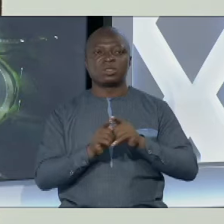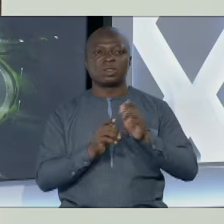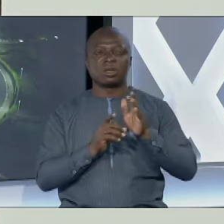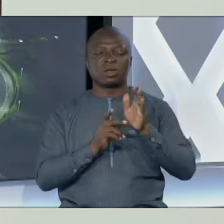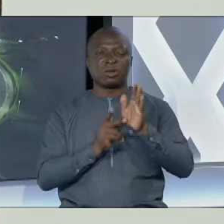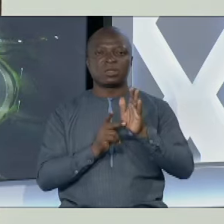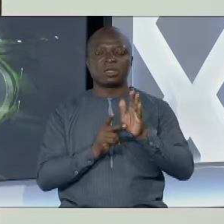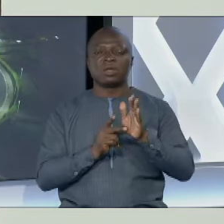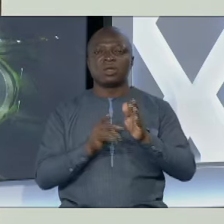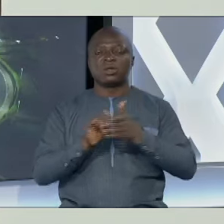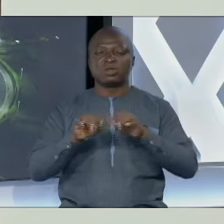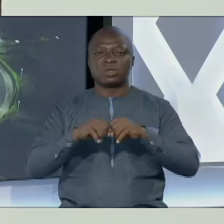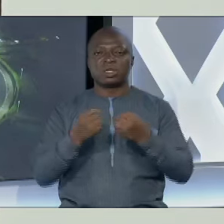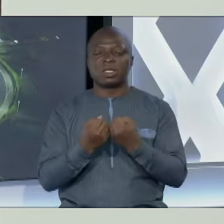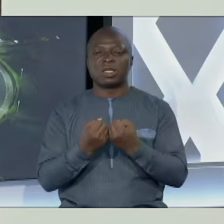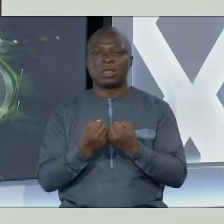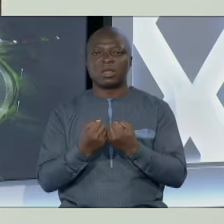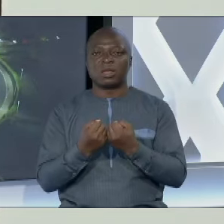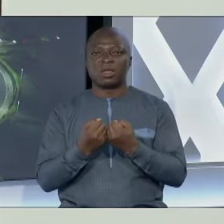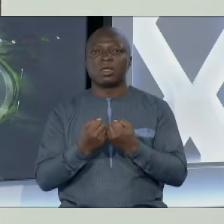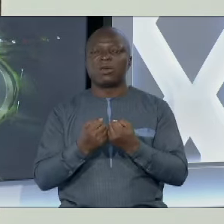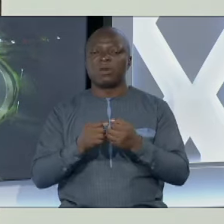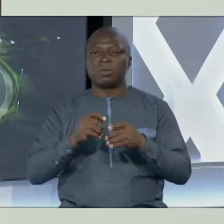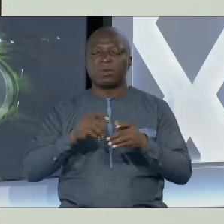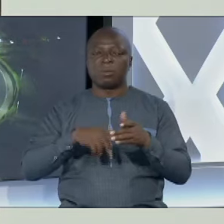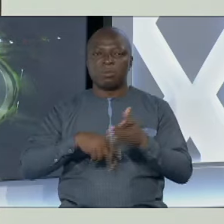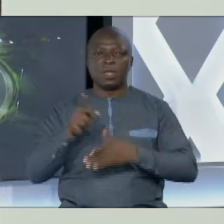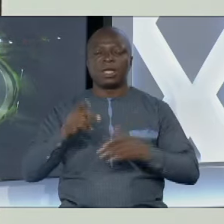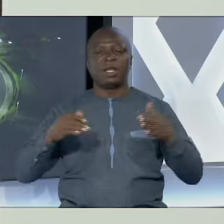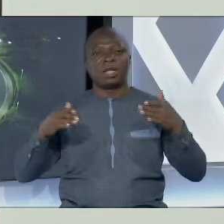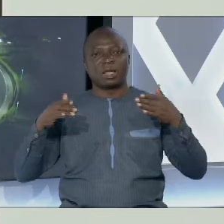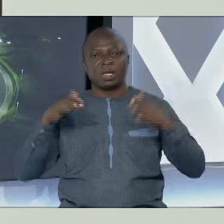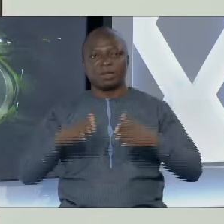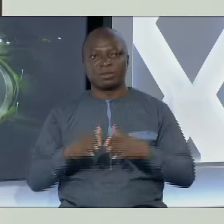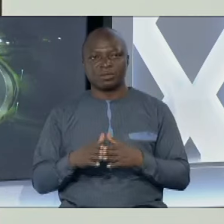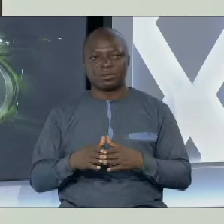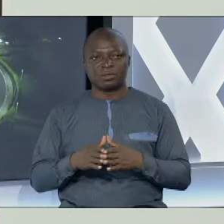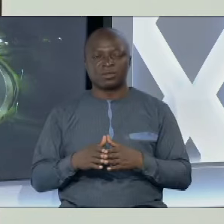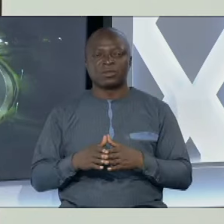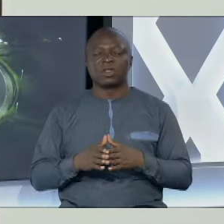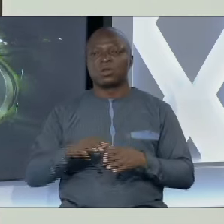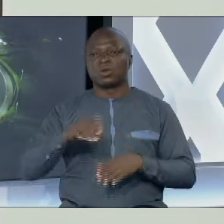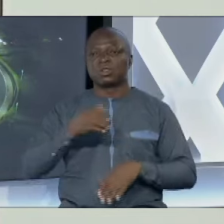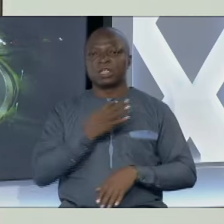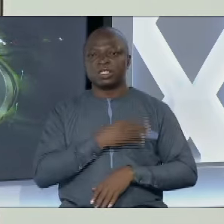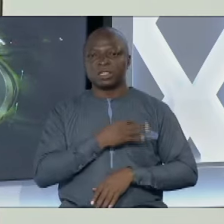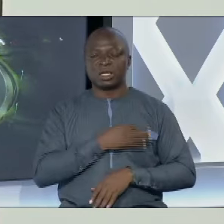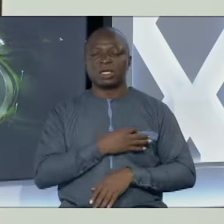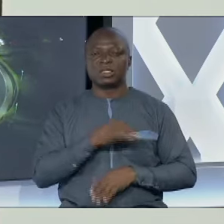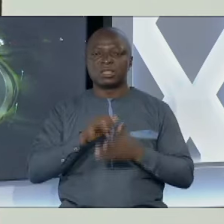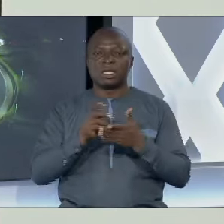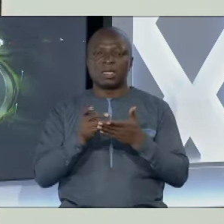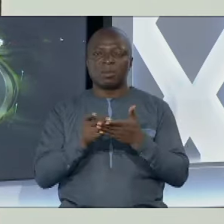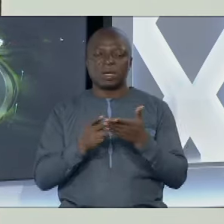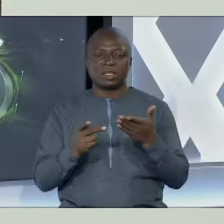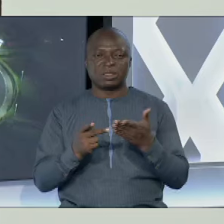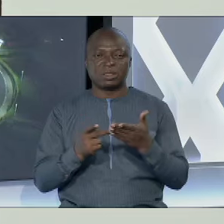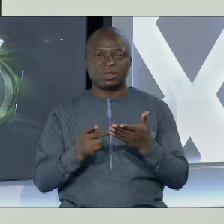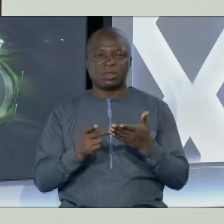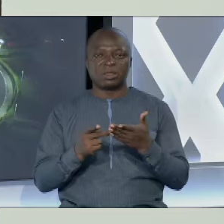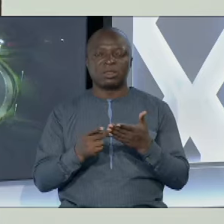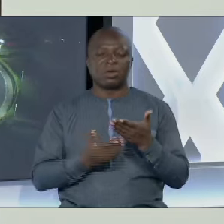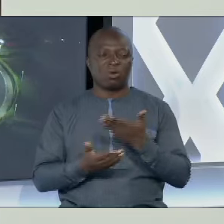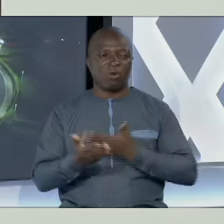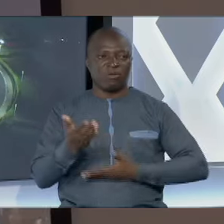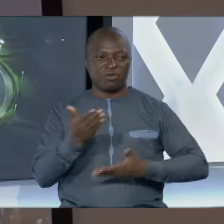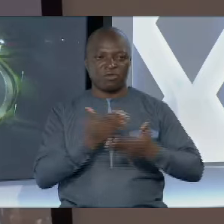fois-ci d'entreprise vers les clients. L'un des intérêts, c'est l'aspect convivial